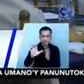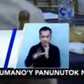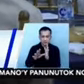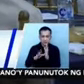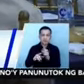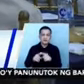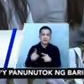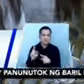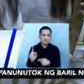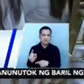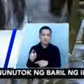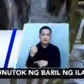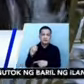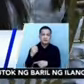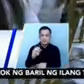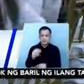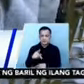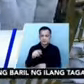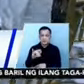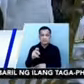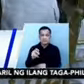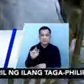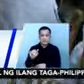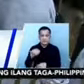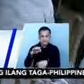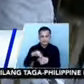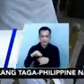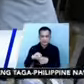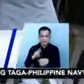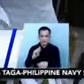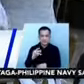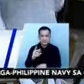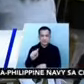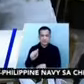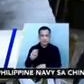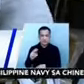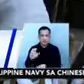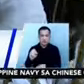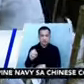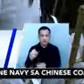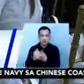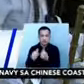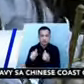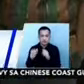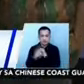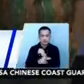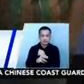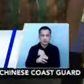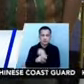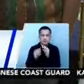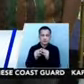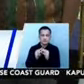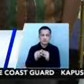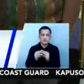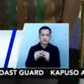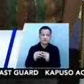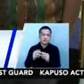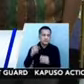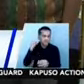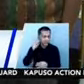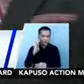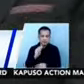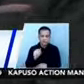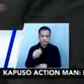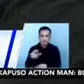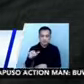kauna-unahang parliamentary elections ng Bangsamoro Autonomous Region in Muslim Mindanao o BARM. Nagtipon sa COMELEC ang iba't